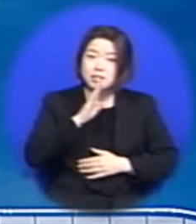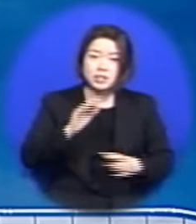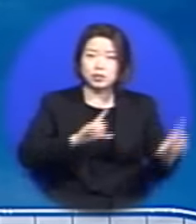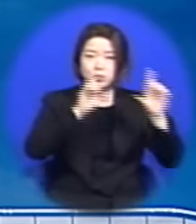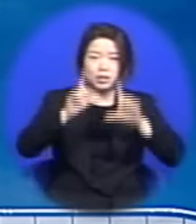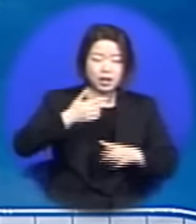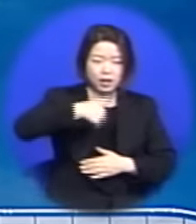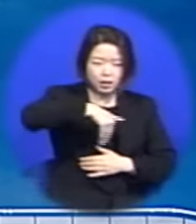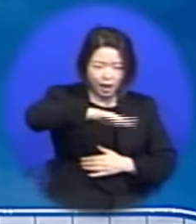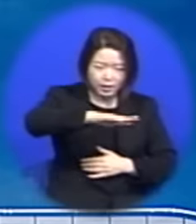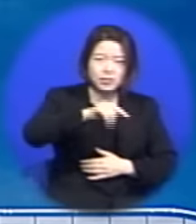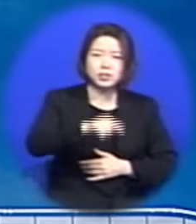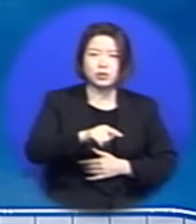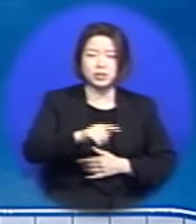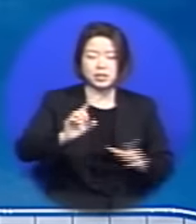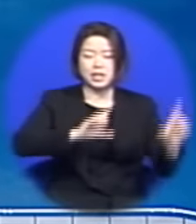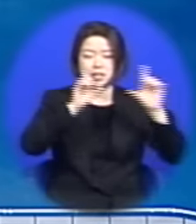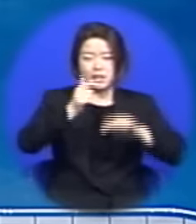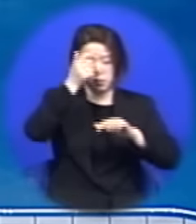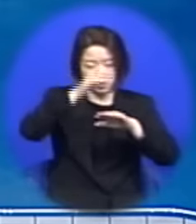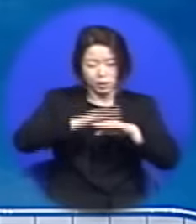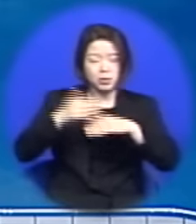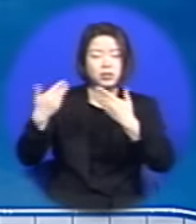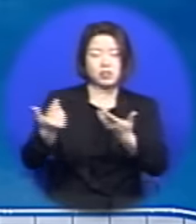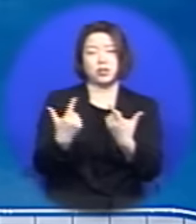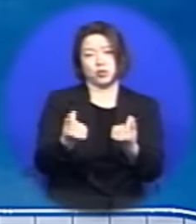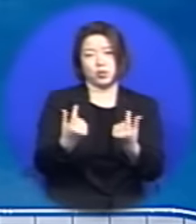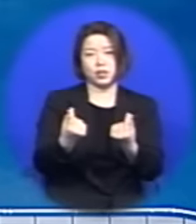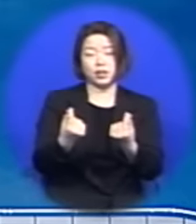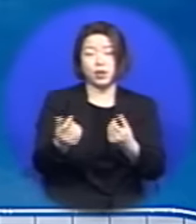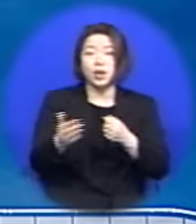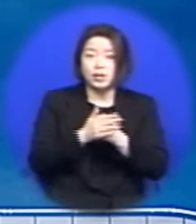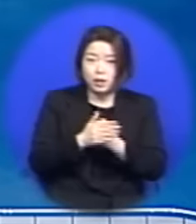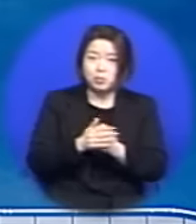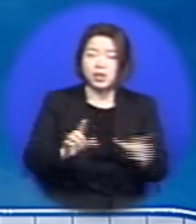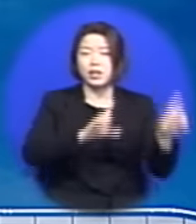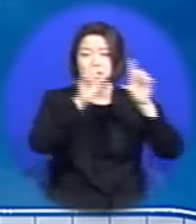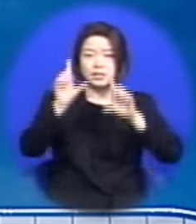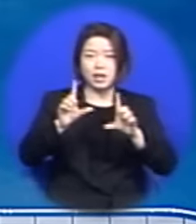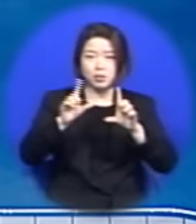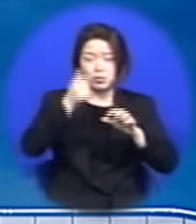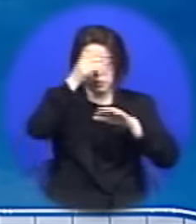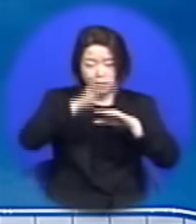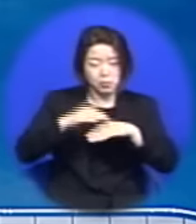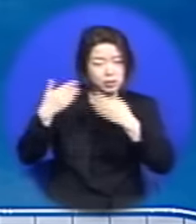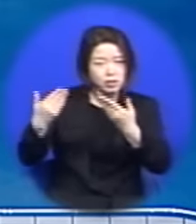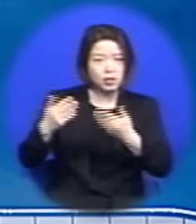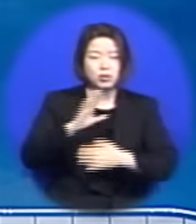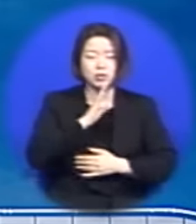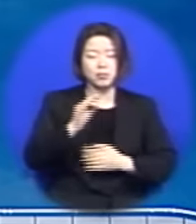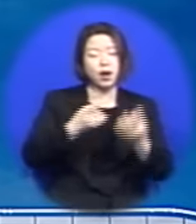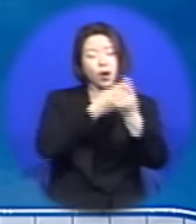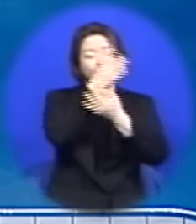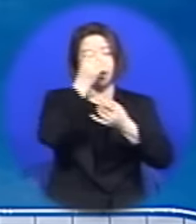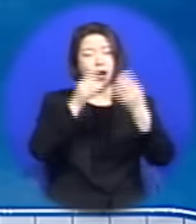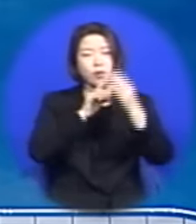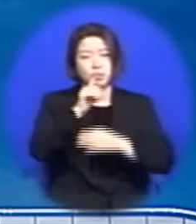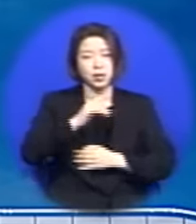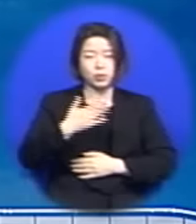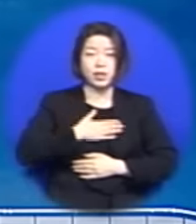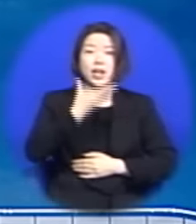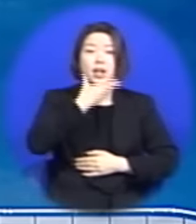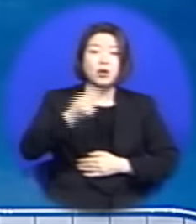것이 삶으로 예배하는 거라니까요 그러니까 삶으로 예배하라는 것은 정말 황홀한 것이고 이건 우리에게